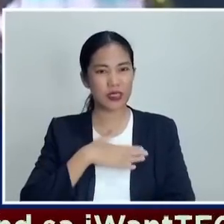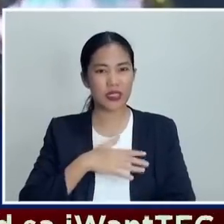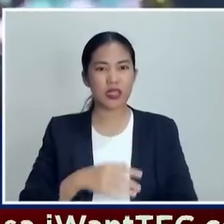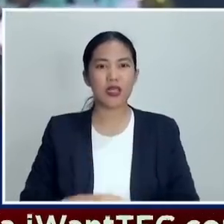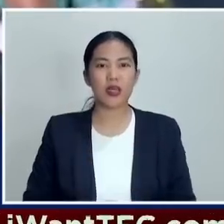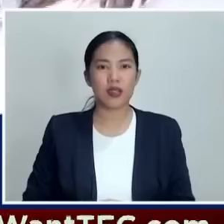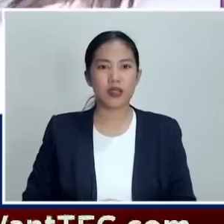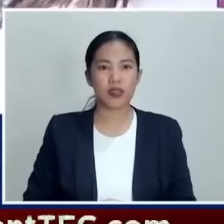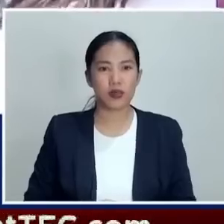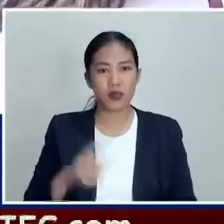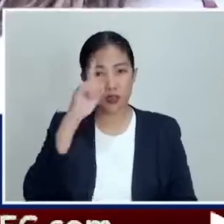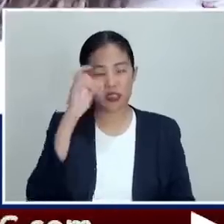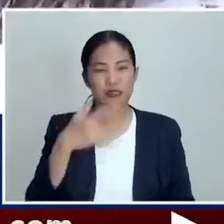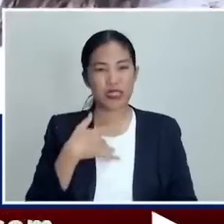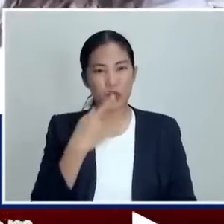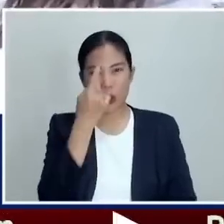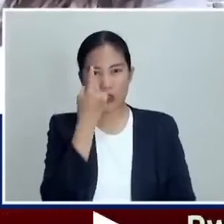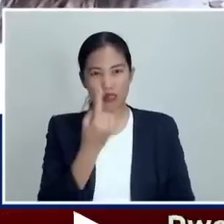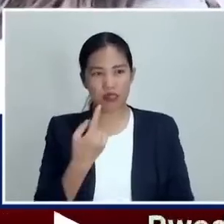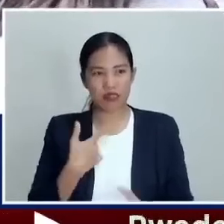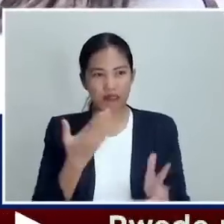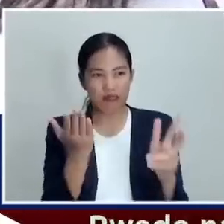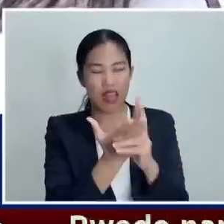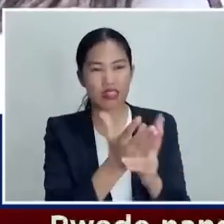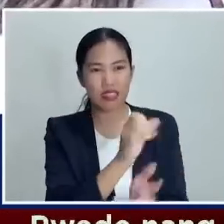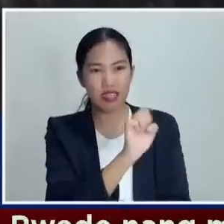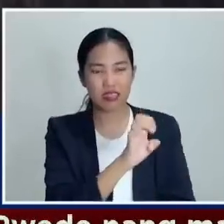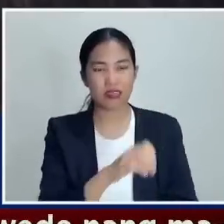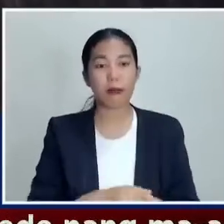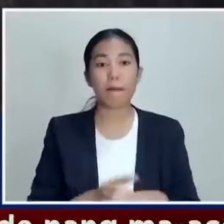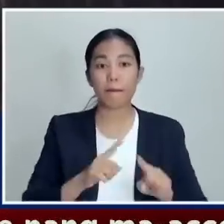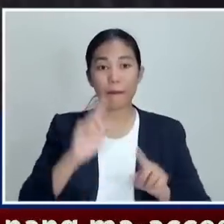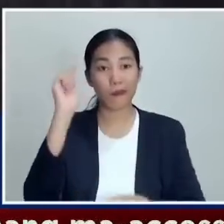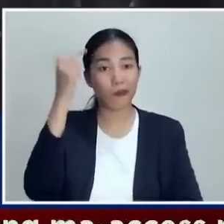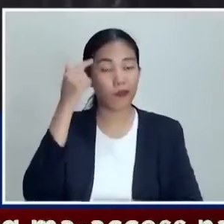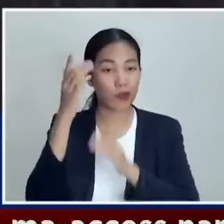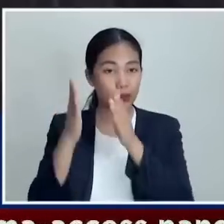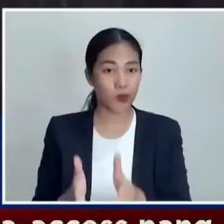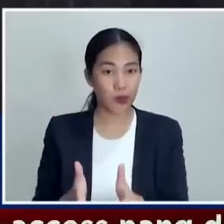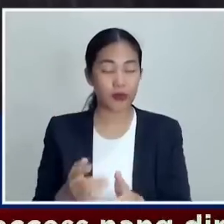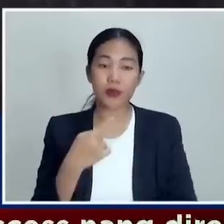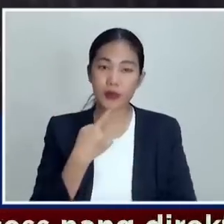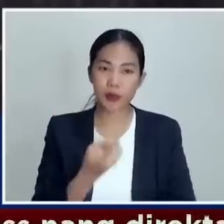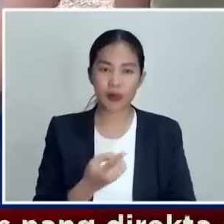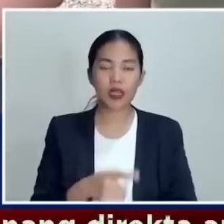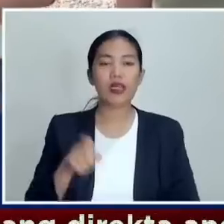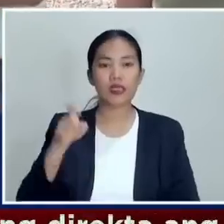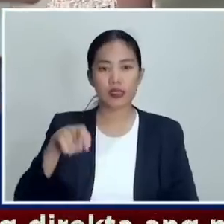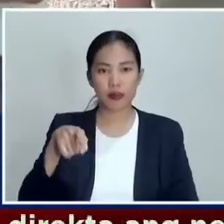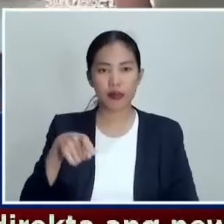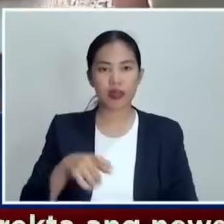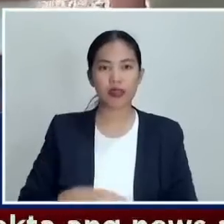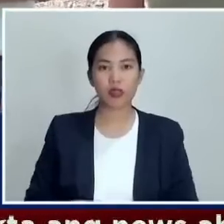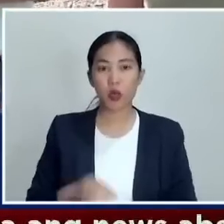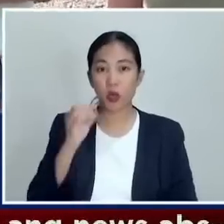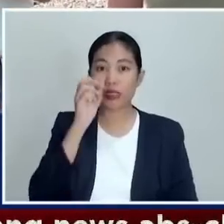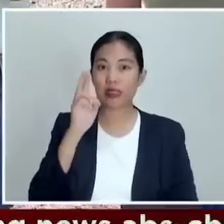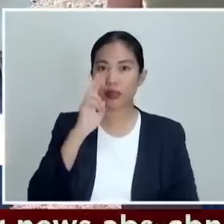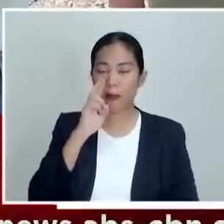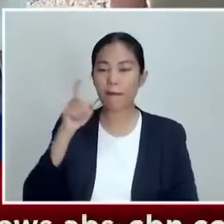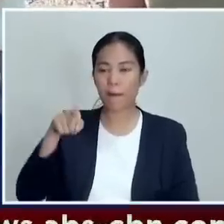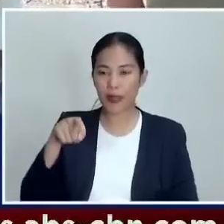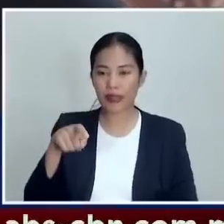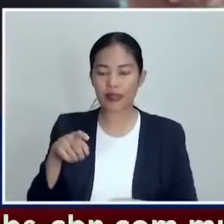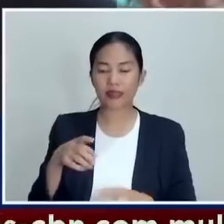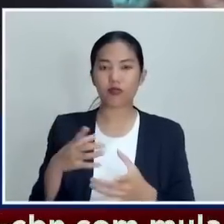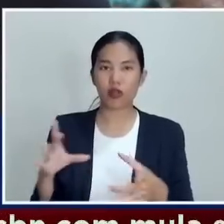magsampa ng kaso. Sabi naman ni Governor Romerlito Dulor, dapat ay iisang tinig ang Oriental Mindoro para matibay ang kasong